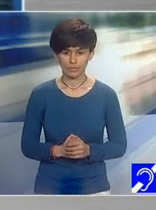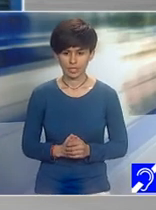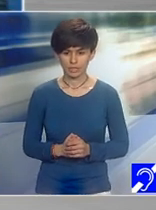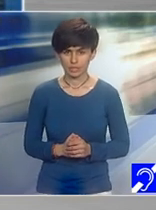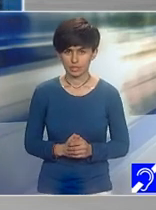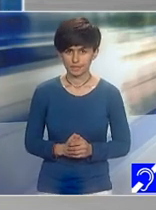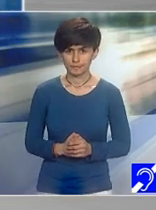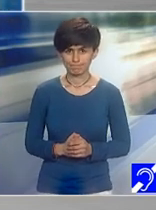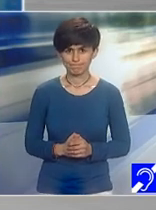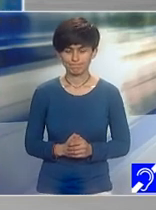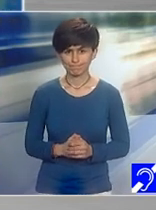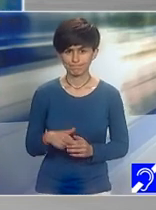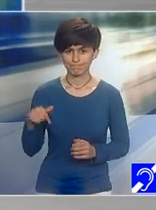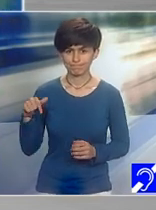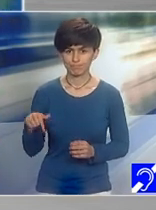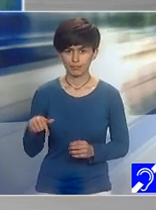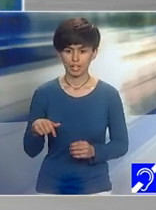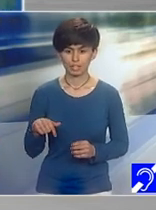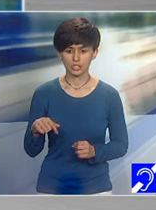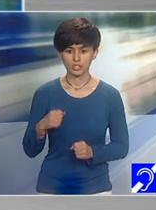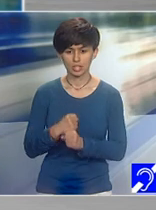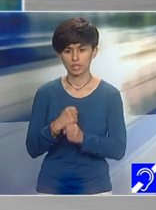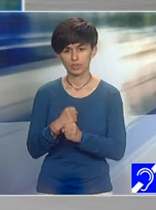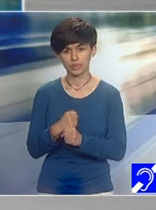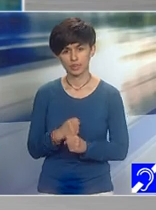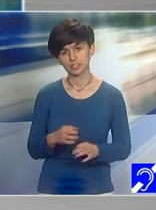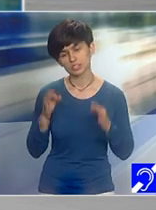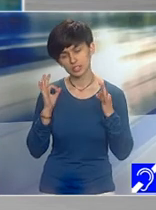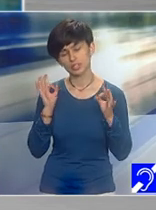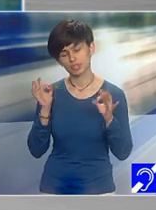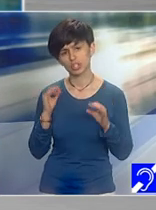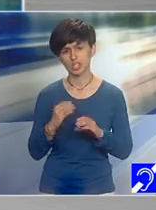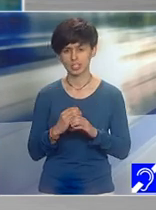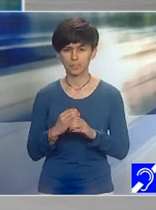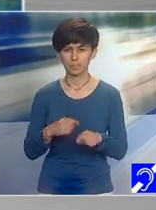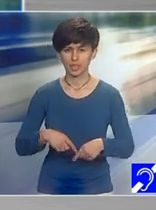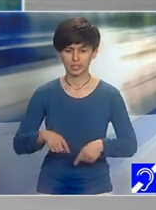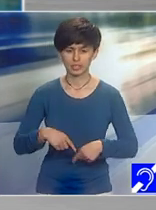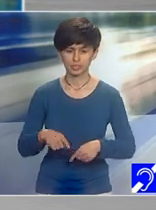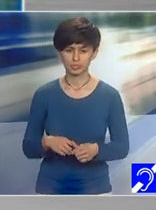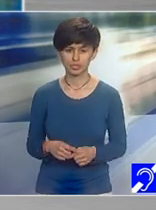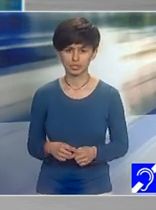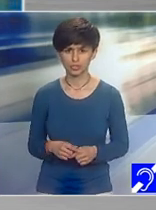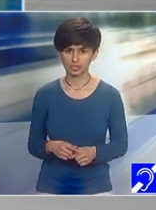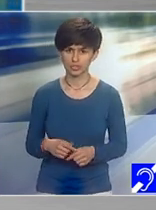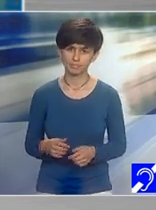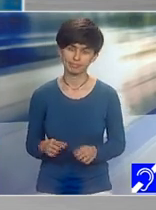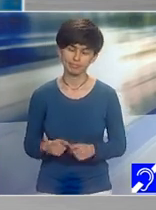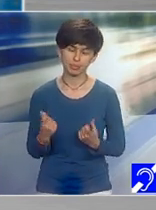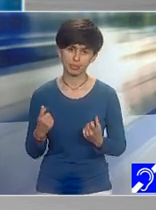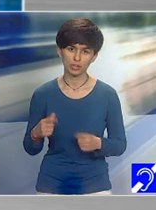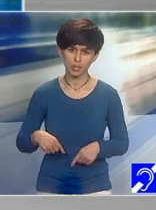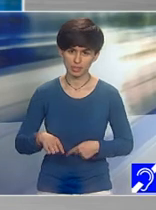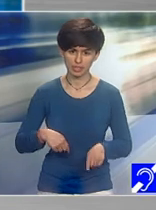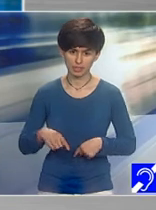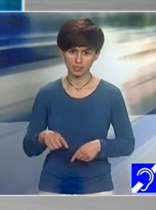vor face ca lumea să folosească mijloace de transport, astfel să reușim să fluidizăm traficul, să scoatem un pic din mașinile de pe șoselele